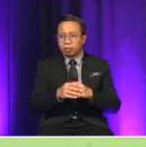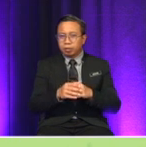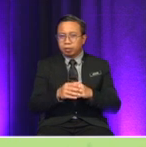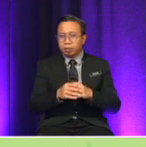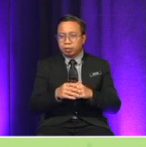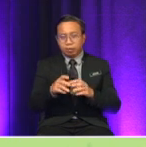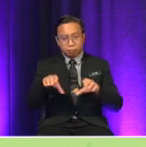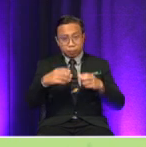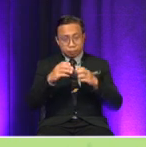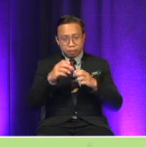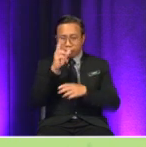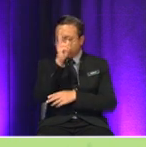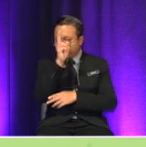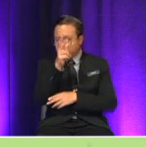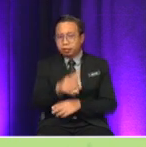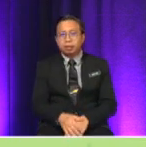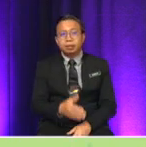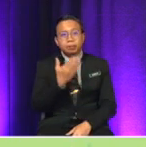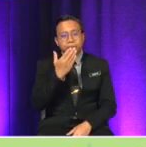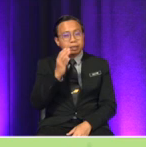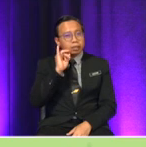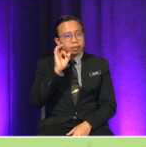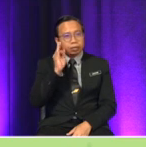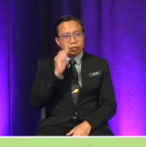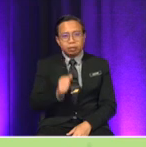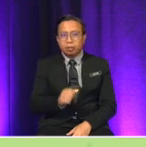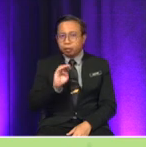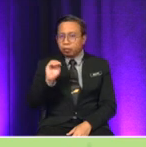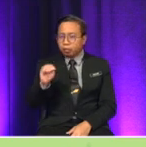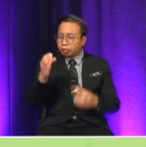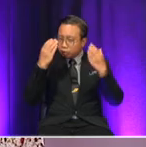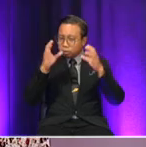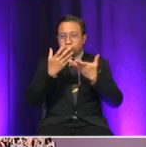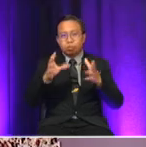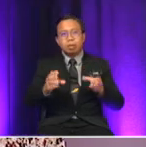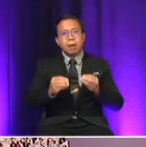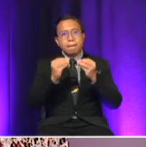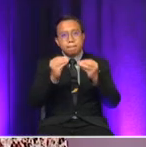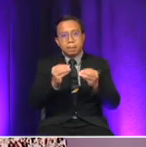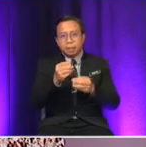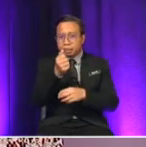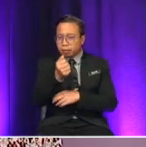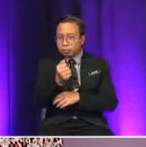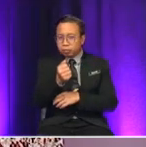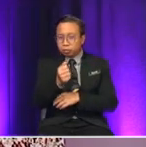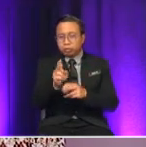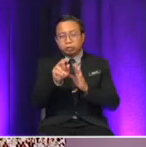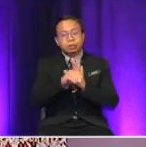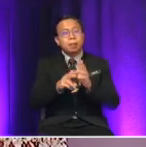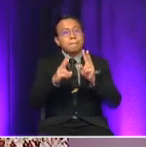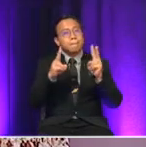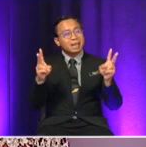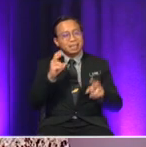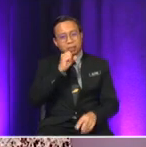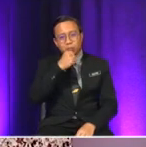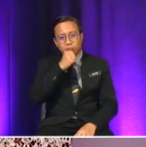melakukan penulisan atau penciptaan kreatif. Okey, baik. Terima kasih kepada Ifa. Baik, murid-murid, cikgu dah pernah bagi tahu kepada kamu semakin meningkat